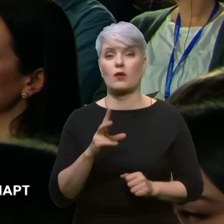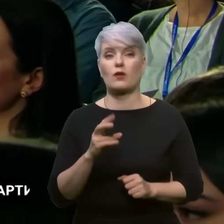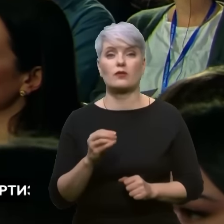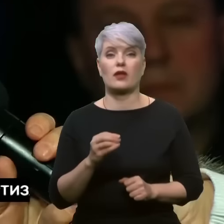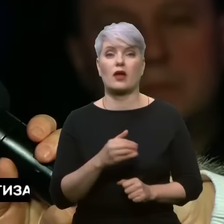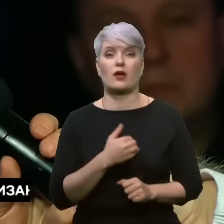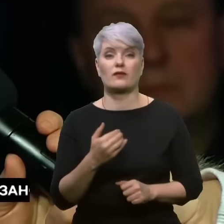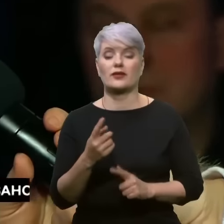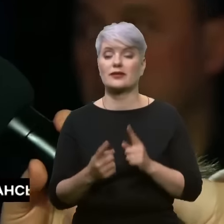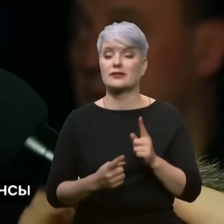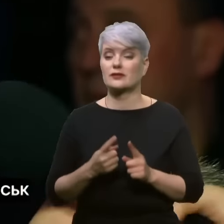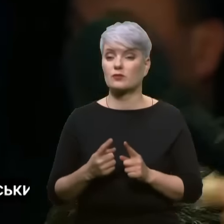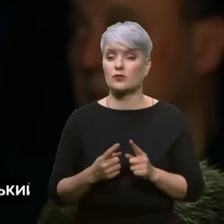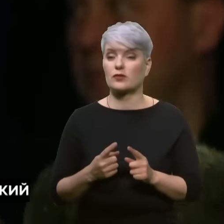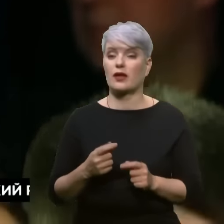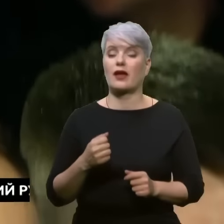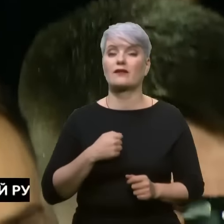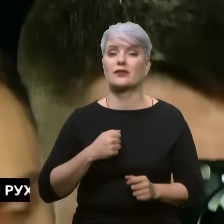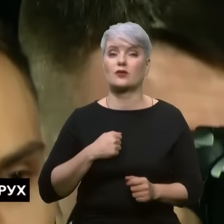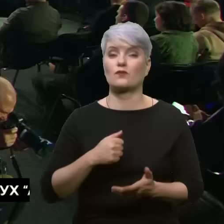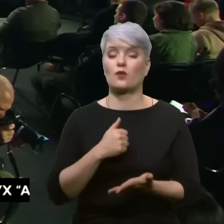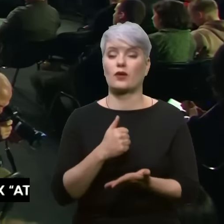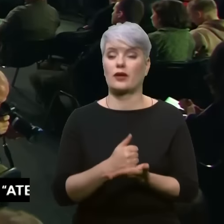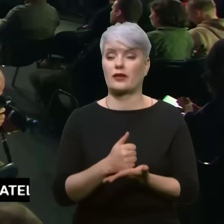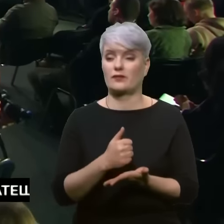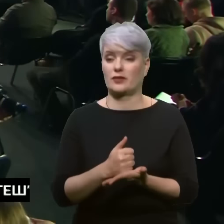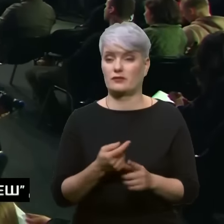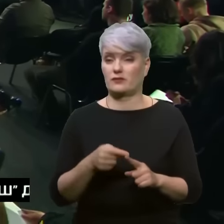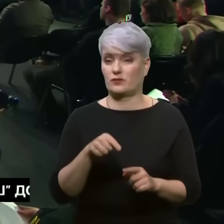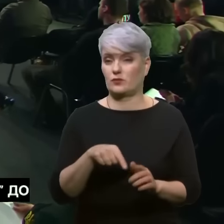ви змінювати військове керівництво у цьому сенсі? Дякую.